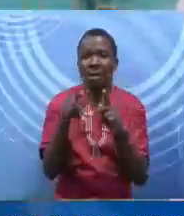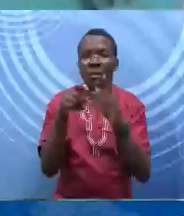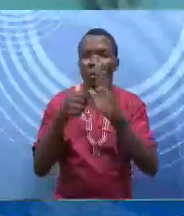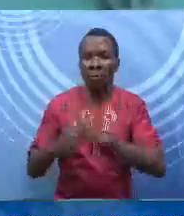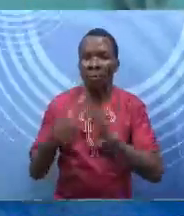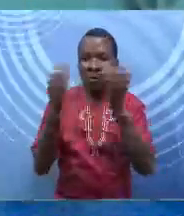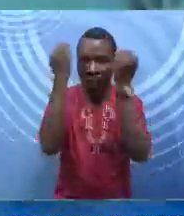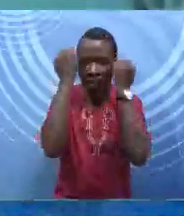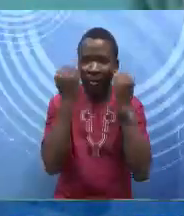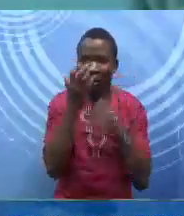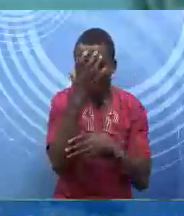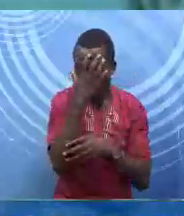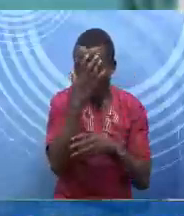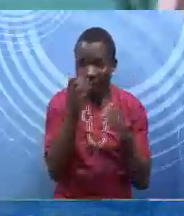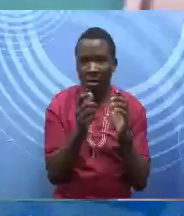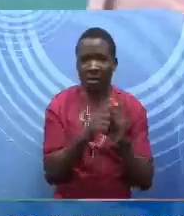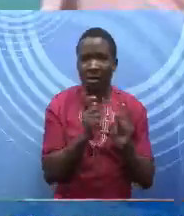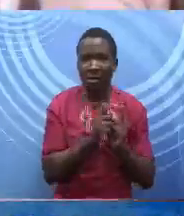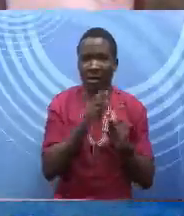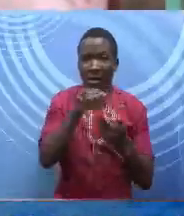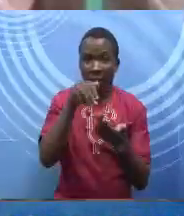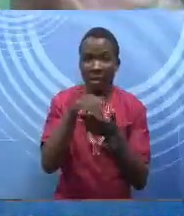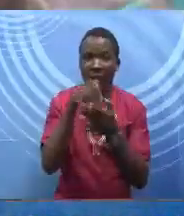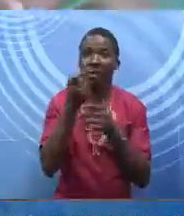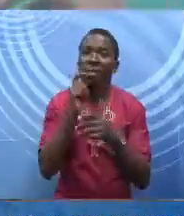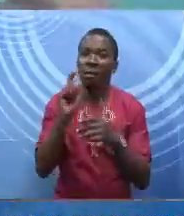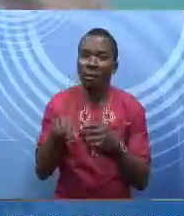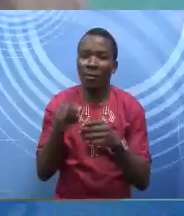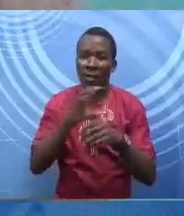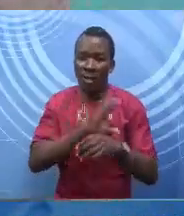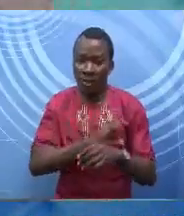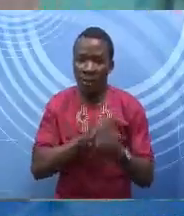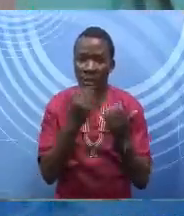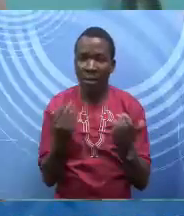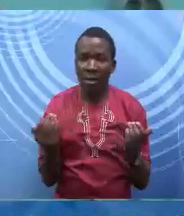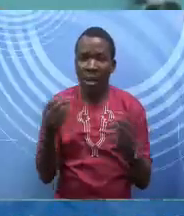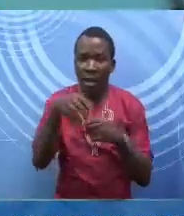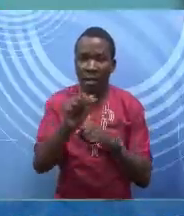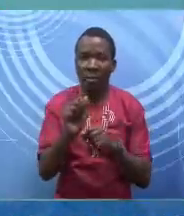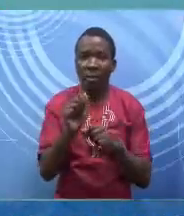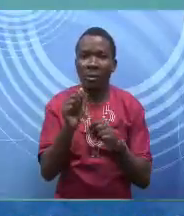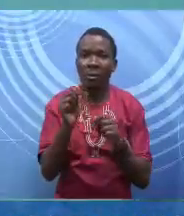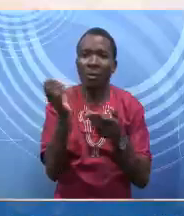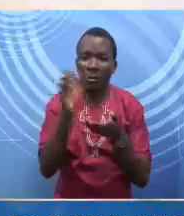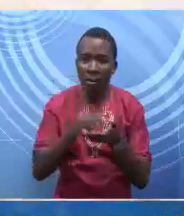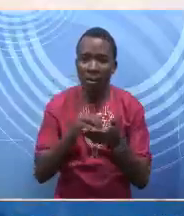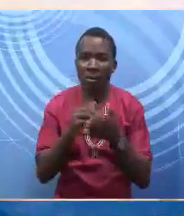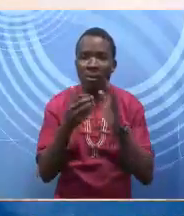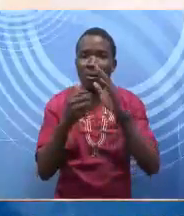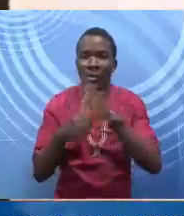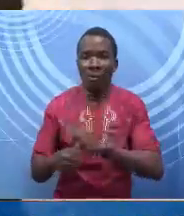Byaba biteye isoni n'agahinda kukuba iki kigo cyakabaye kirihumuriza ababana aribo noneho barimo